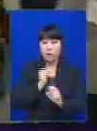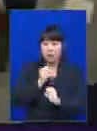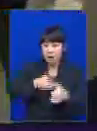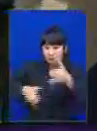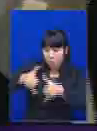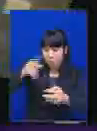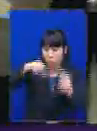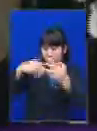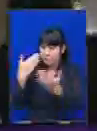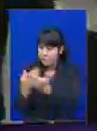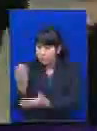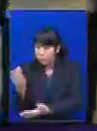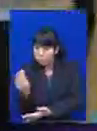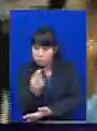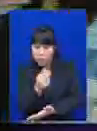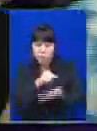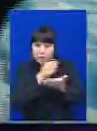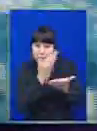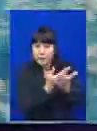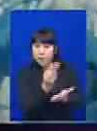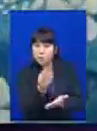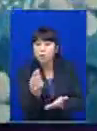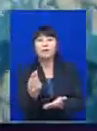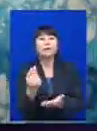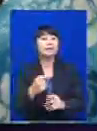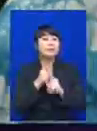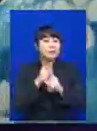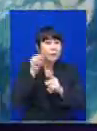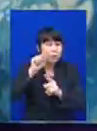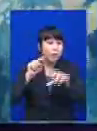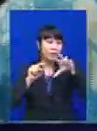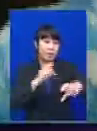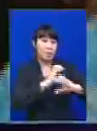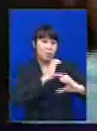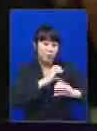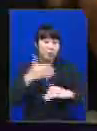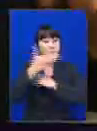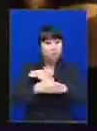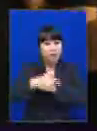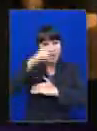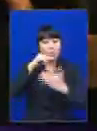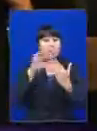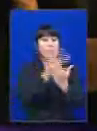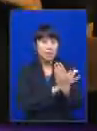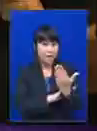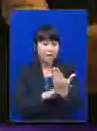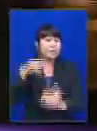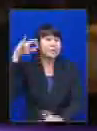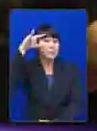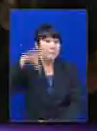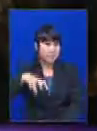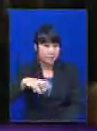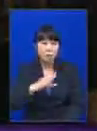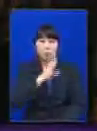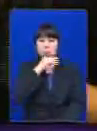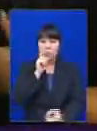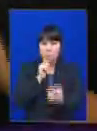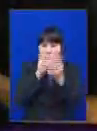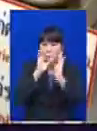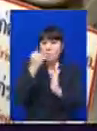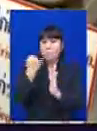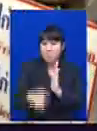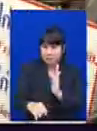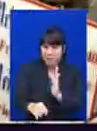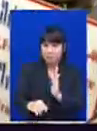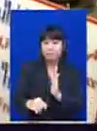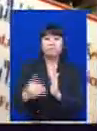ตรวจสอบราคาสินค้าและบริการเน้นตามสถานีขนส่งสถานีรถไฟทั่วประเทศและสนามบินหากพบผู้กระทำความผิด